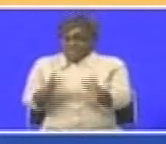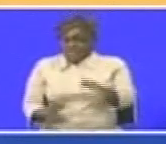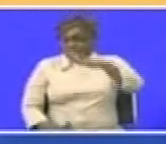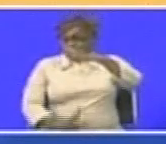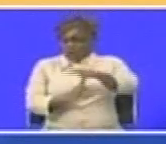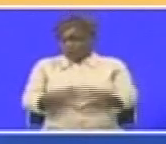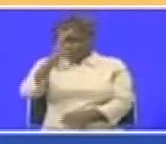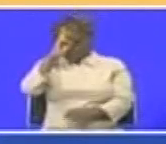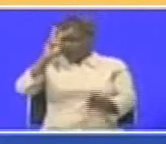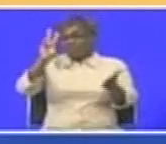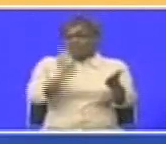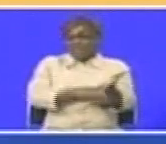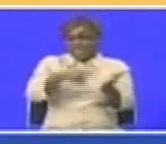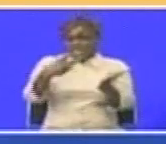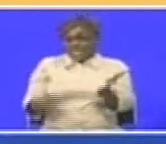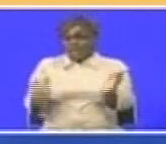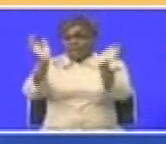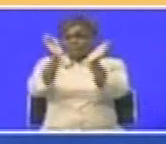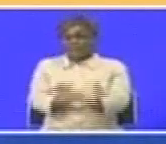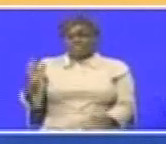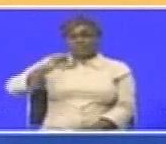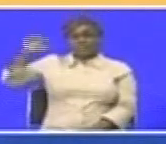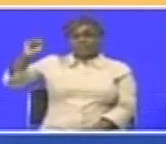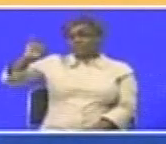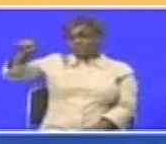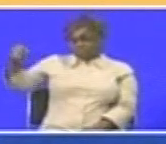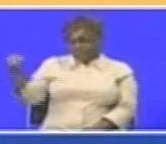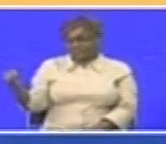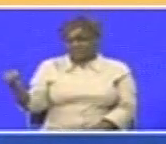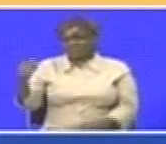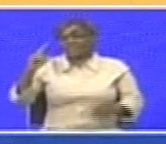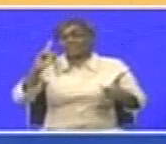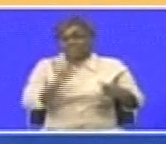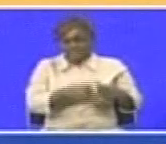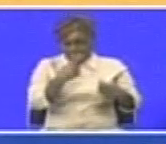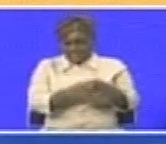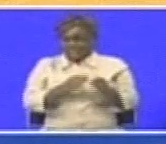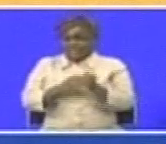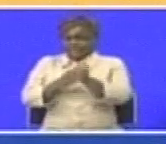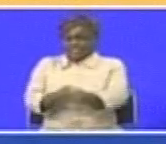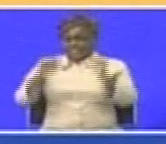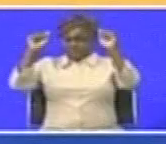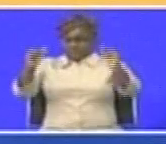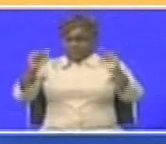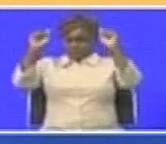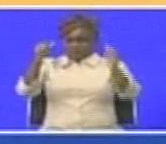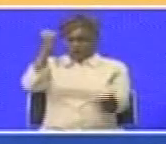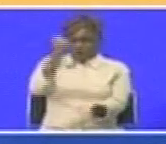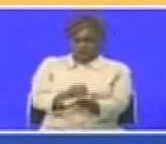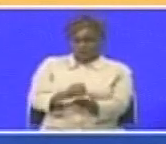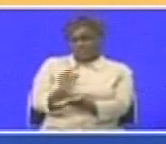wa polisi atashindwa kuwachukulia hatua za kisheria wanasiasa wa Jubilee, basi ataongoza maandamano hadi kwa ofisi